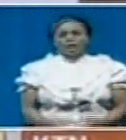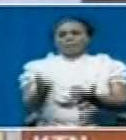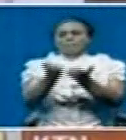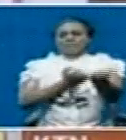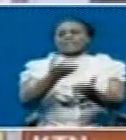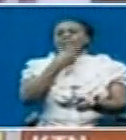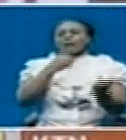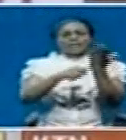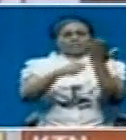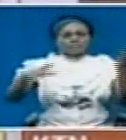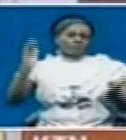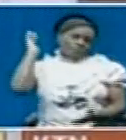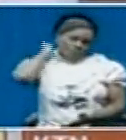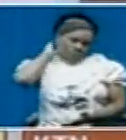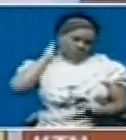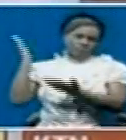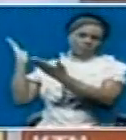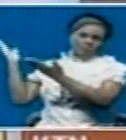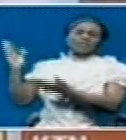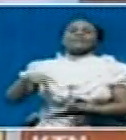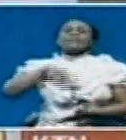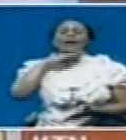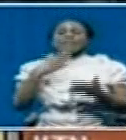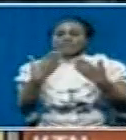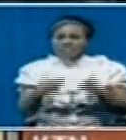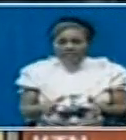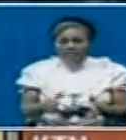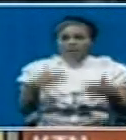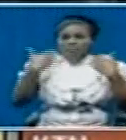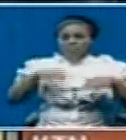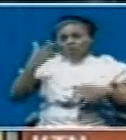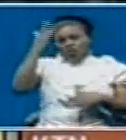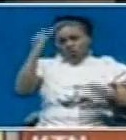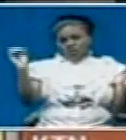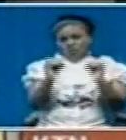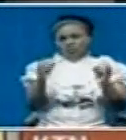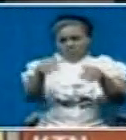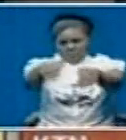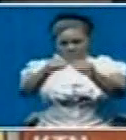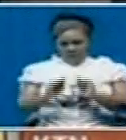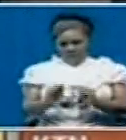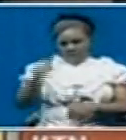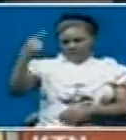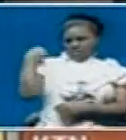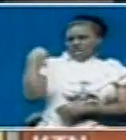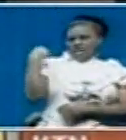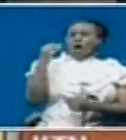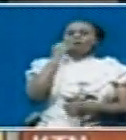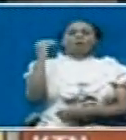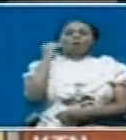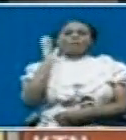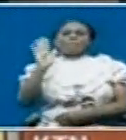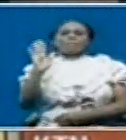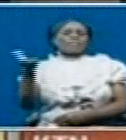Mfanyabiashara maarufu mjini Murang'a aliyeuawa kwa kupigwa risasi na watu wasiojulikana alizikwa hapo jana nyumbani kwake